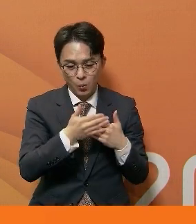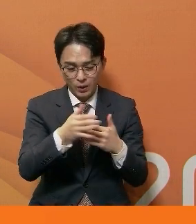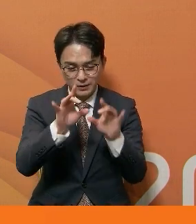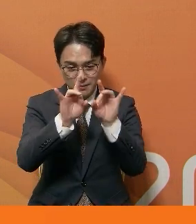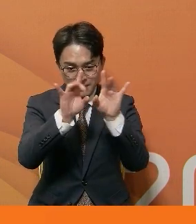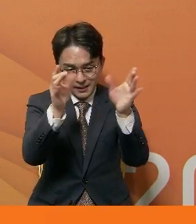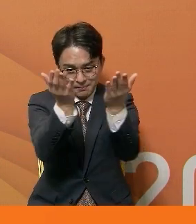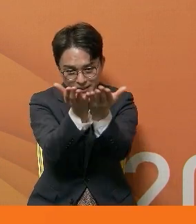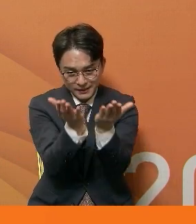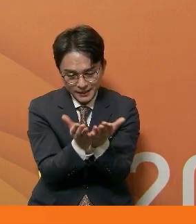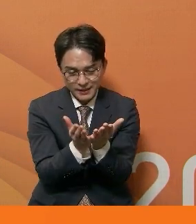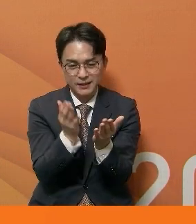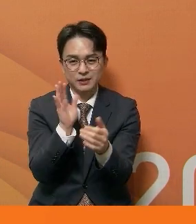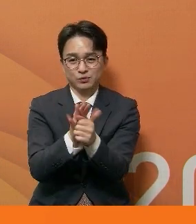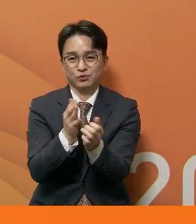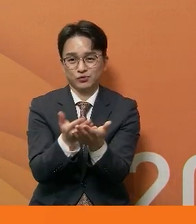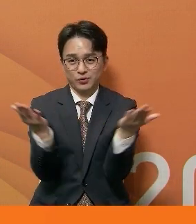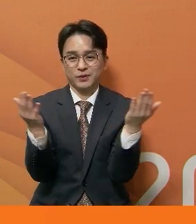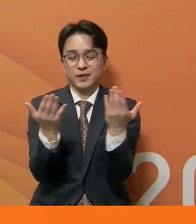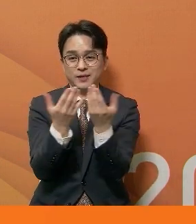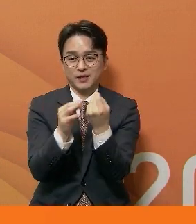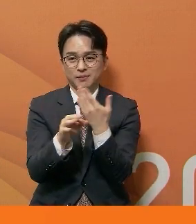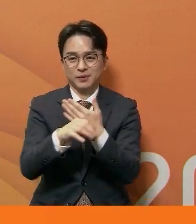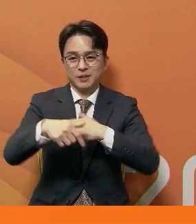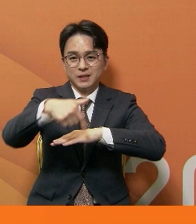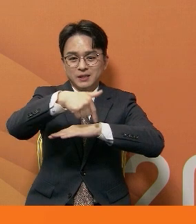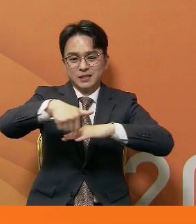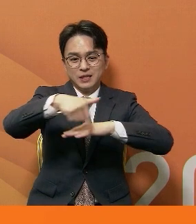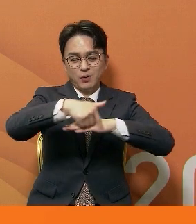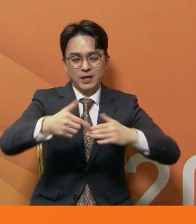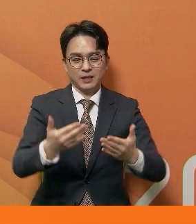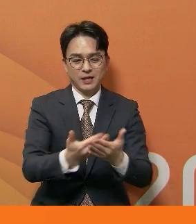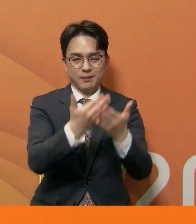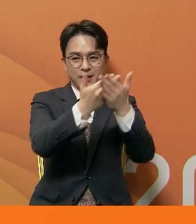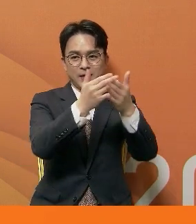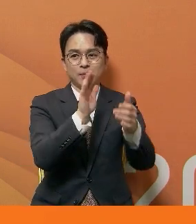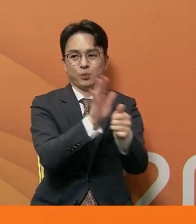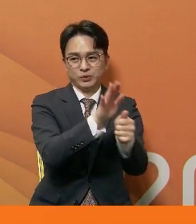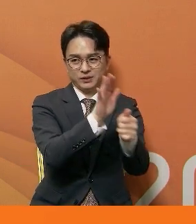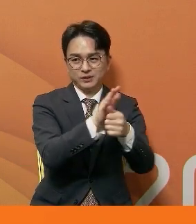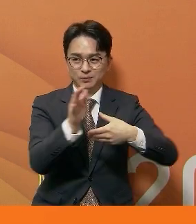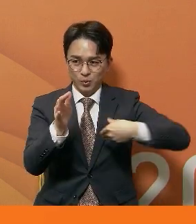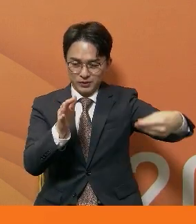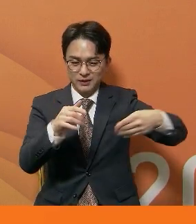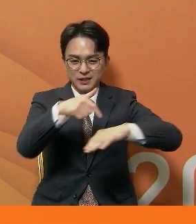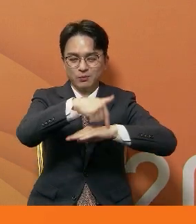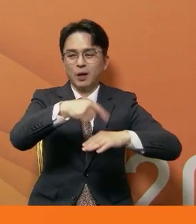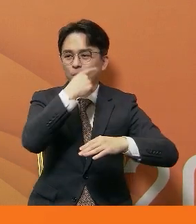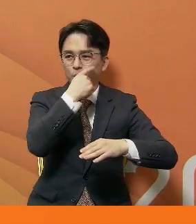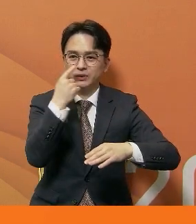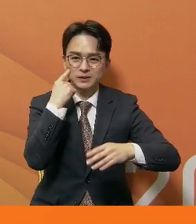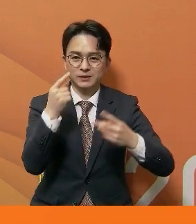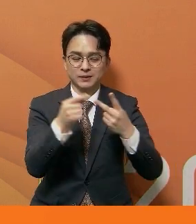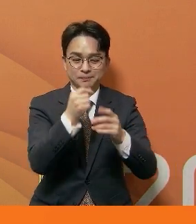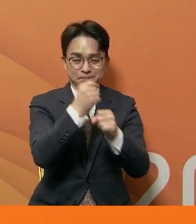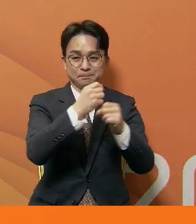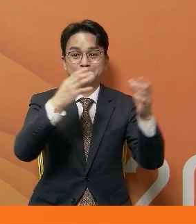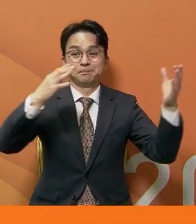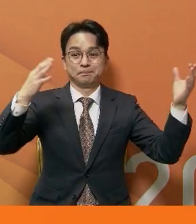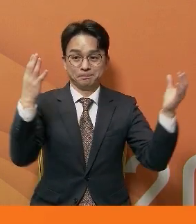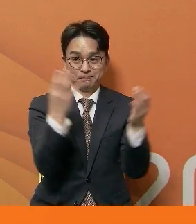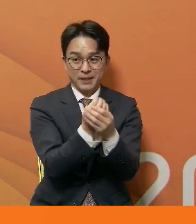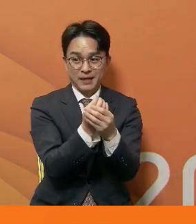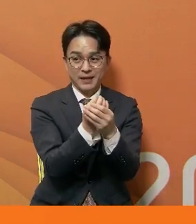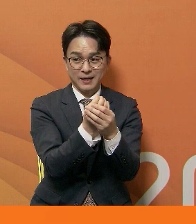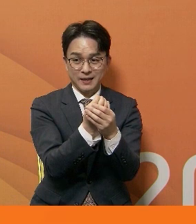것 같고요 기획개발 단계의 자금을 지원하는 기획보증과 제작을 착수한 뒤에 완료 전